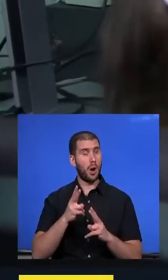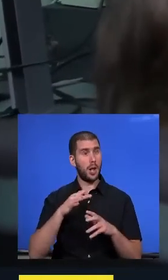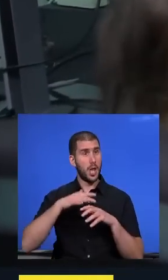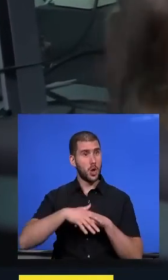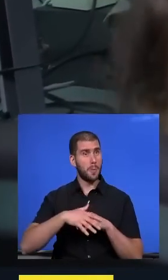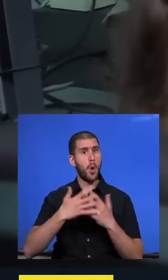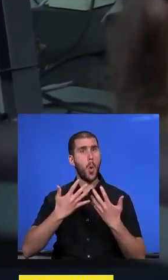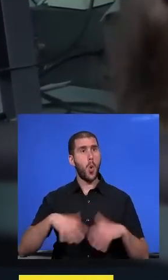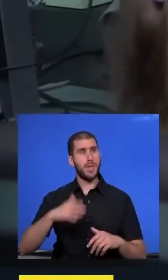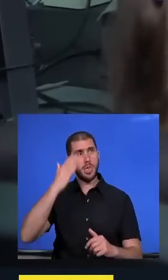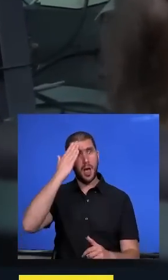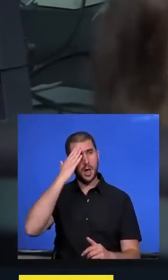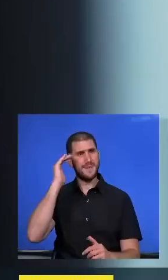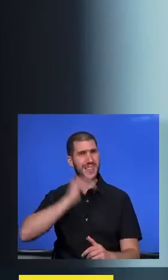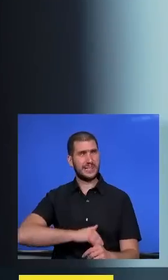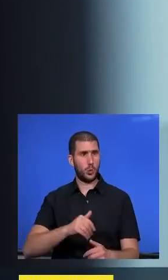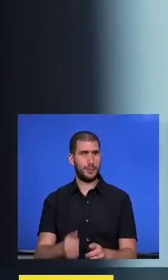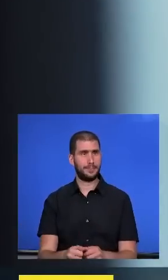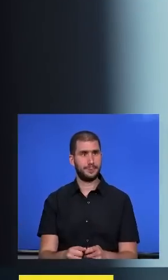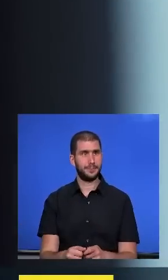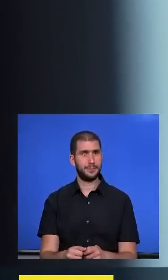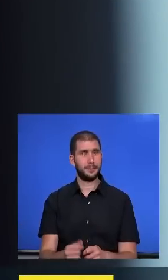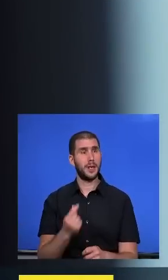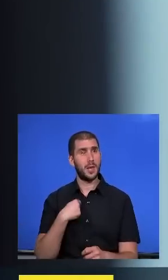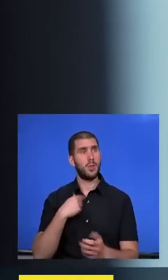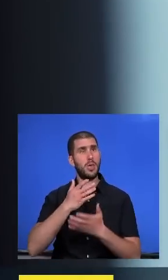לגרום לאובדן הכרה והתרסקות. אנחנו נחלק אתכם לשתי קבוצות, כדי